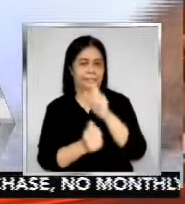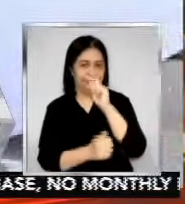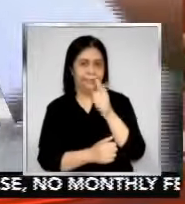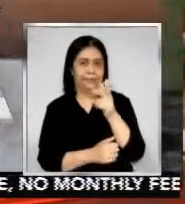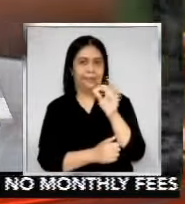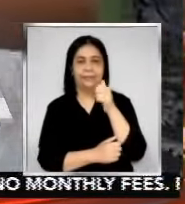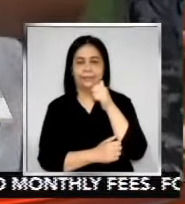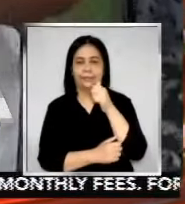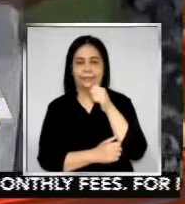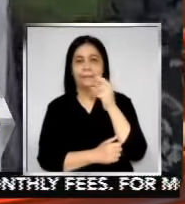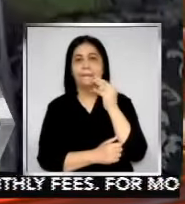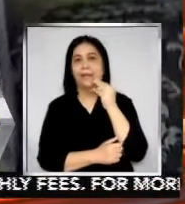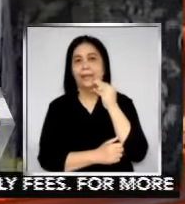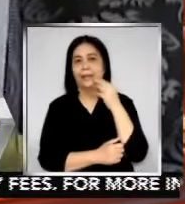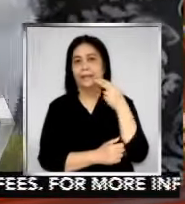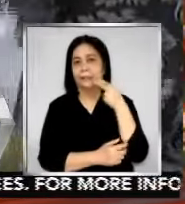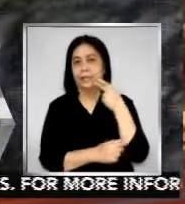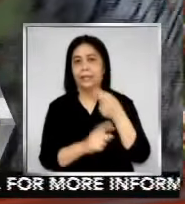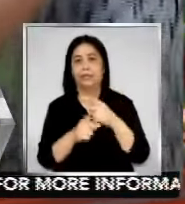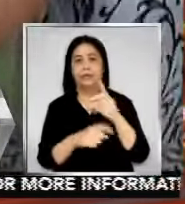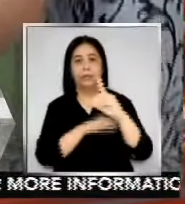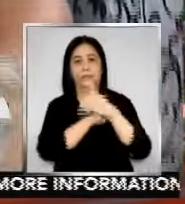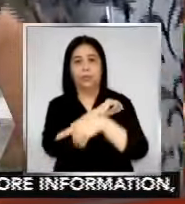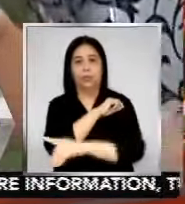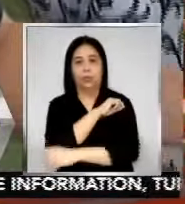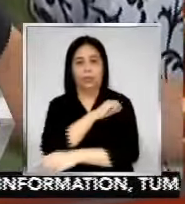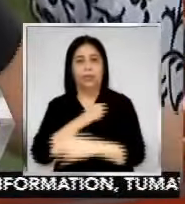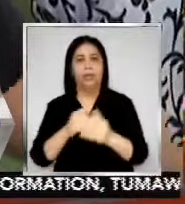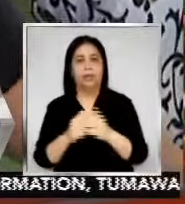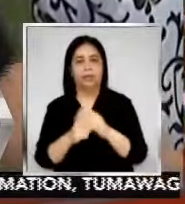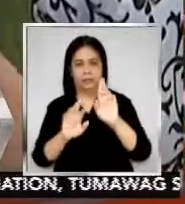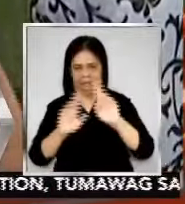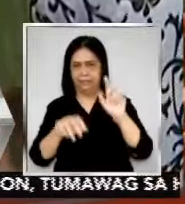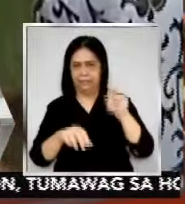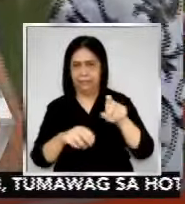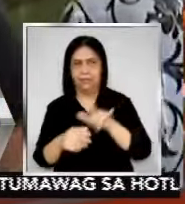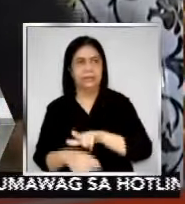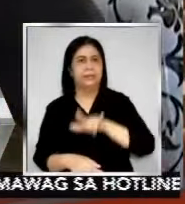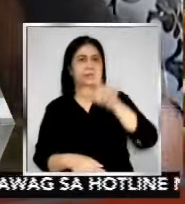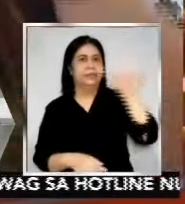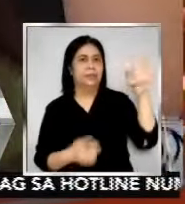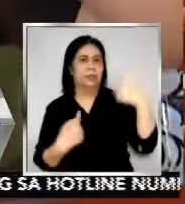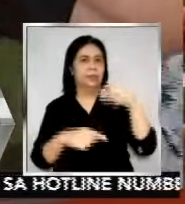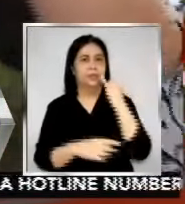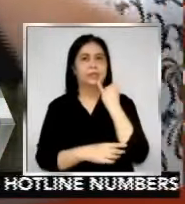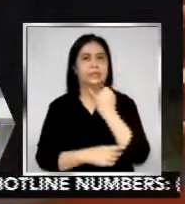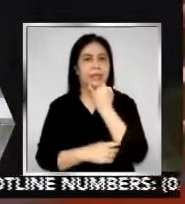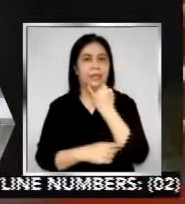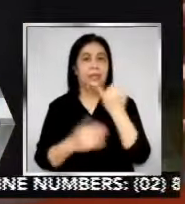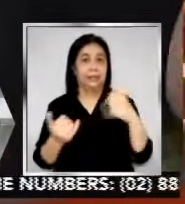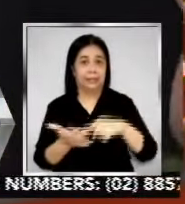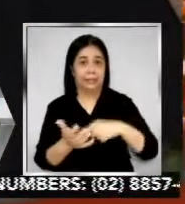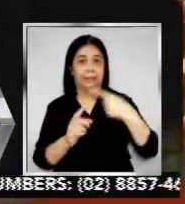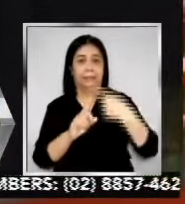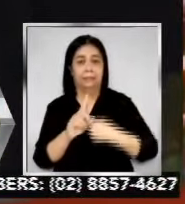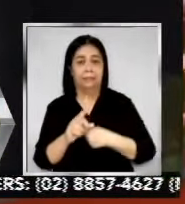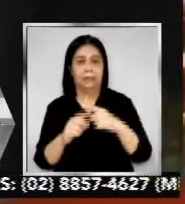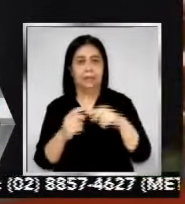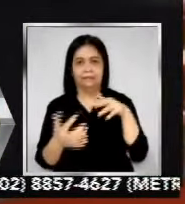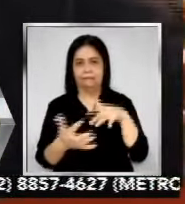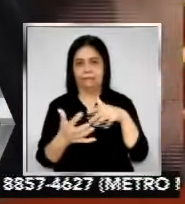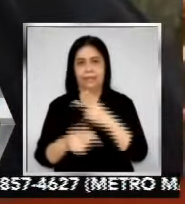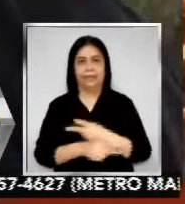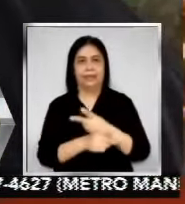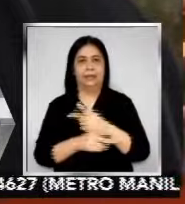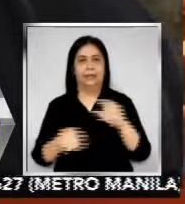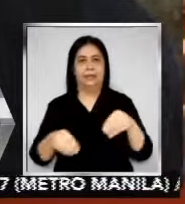Mariel Habanag mula Dagupan City na nakatakdasan ng lumipad patungo Israel ngayong buwan. Nag-aral siya ng caregiving sa loob